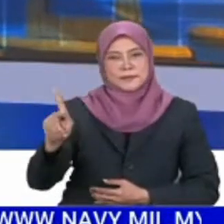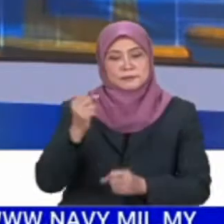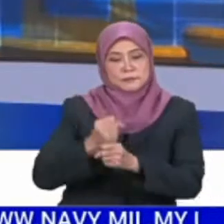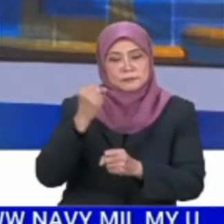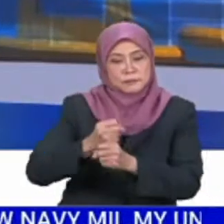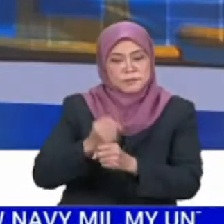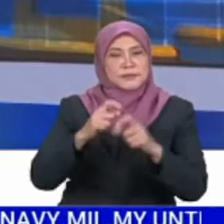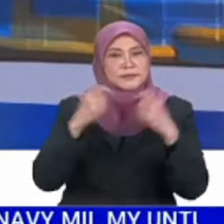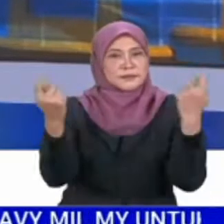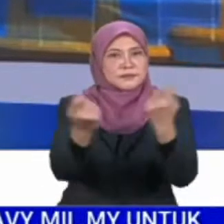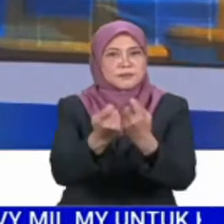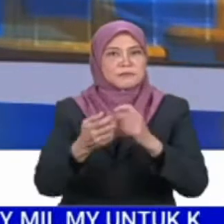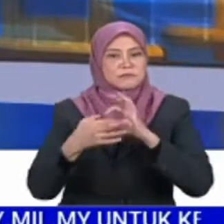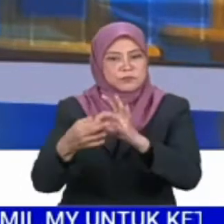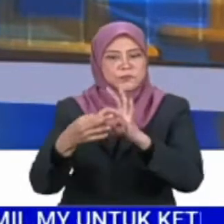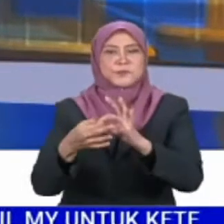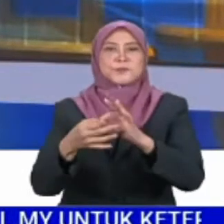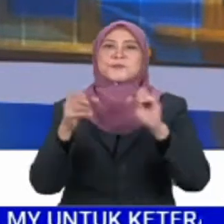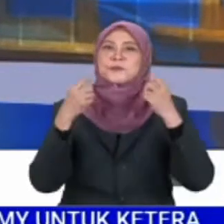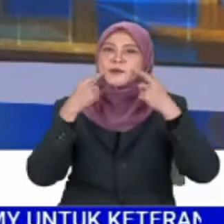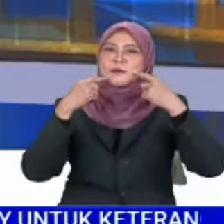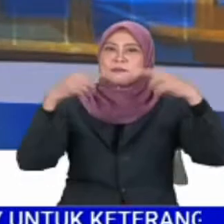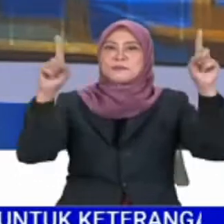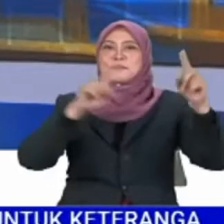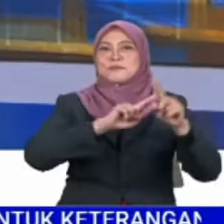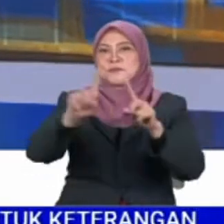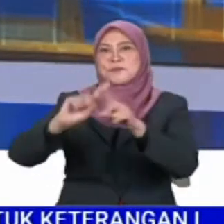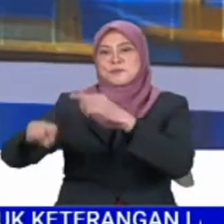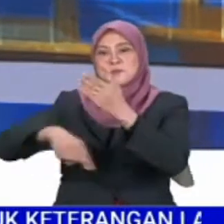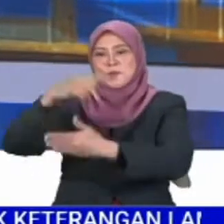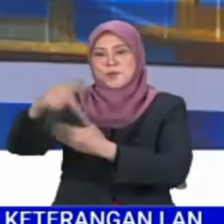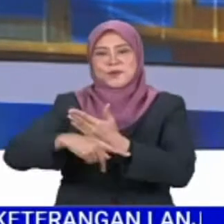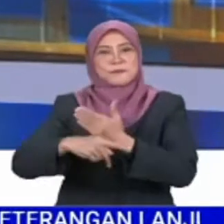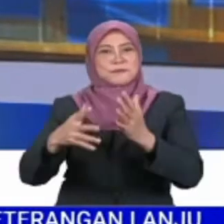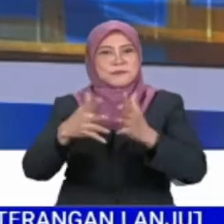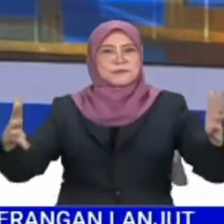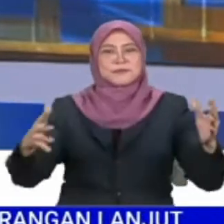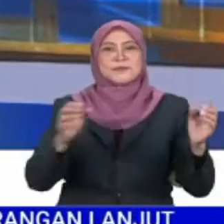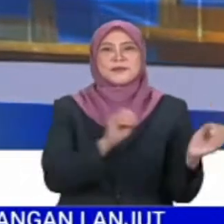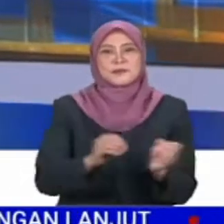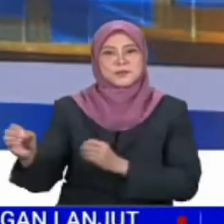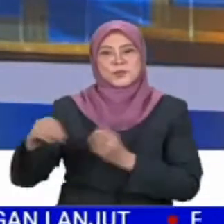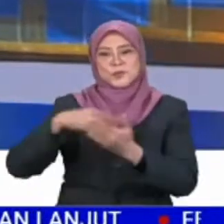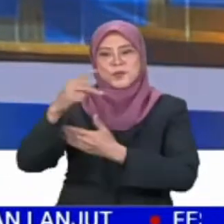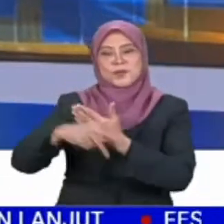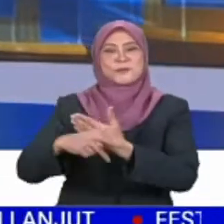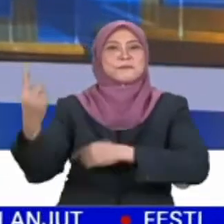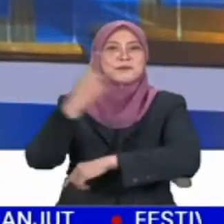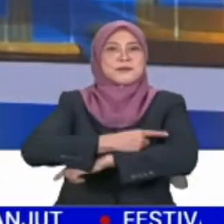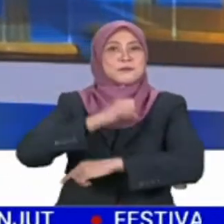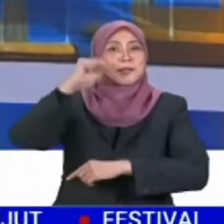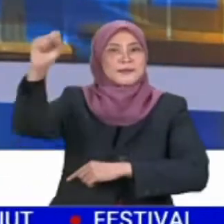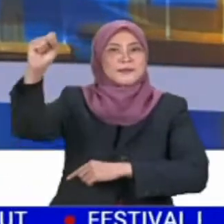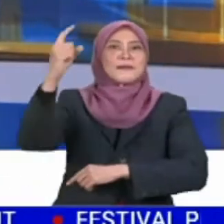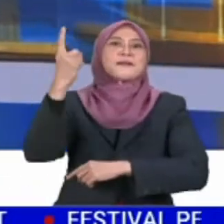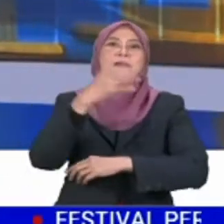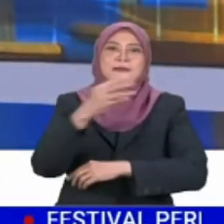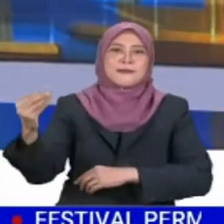itu, Kementerian berjaya menjayakan pelbagai program besar termasuk penganjuran Hari Kebangsaan dan Hari